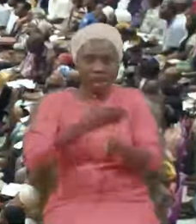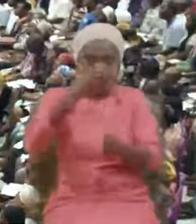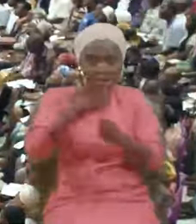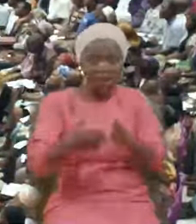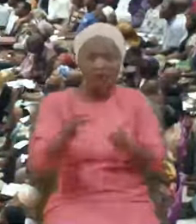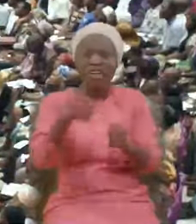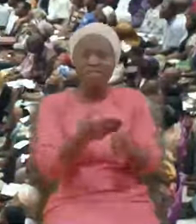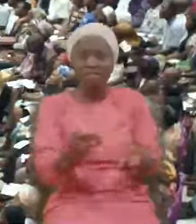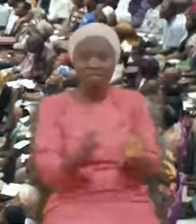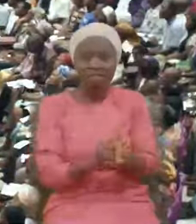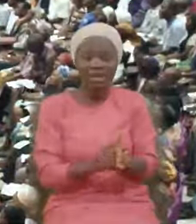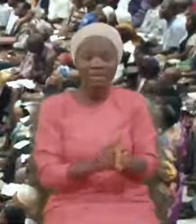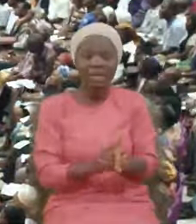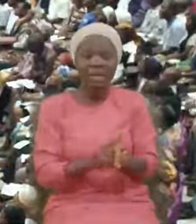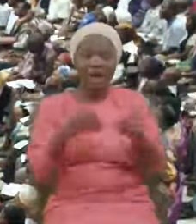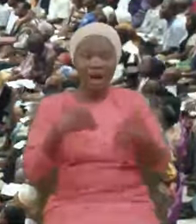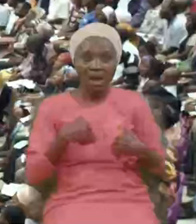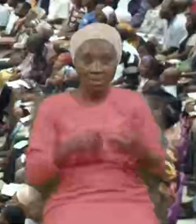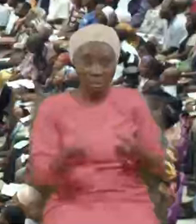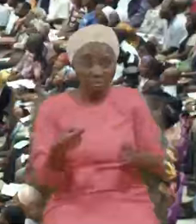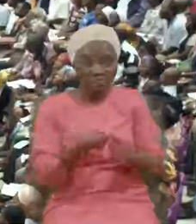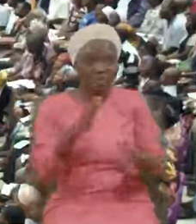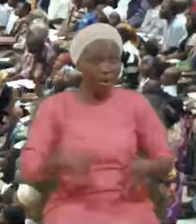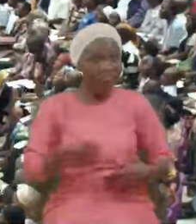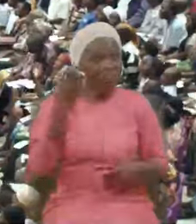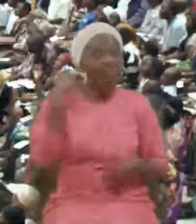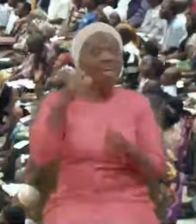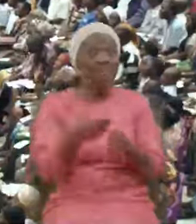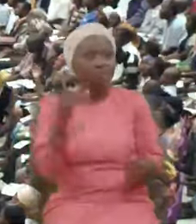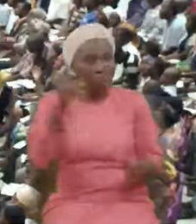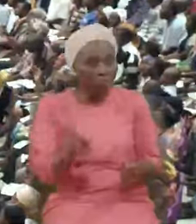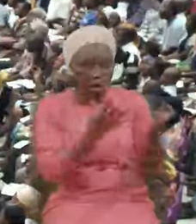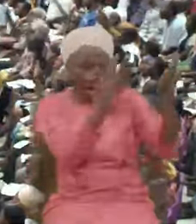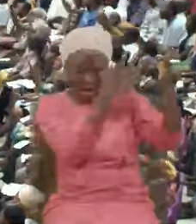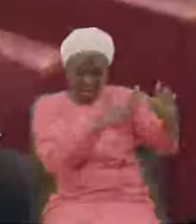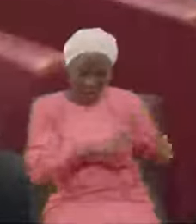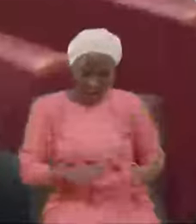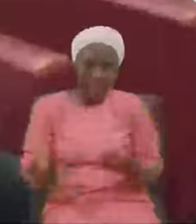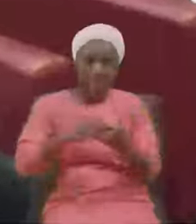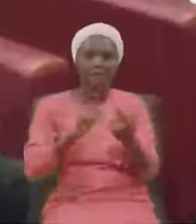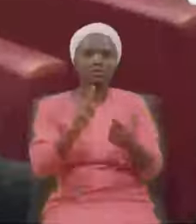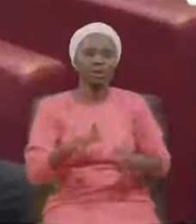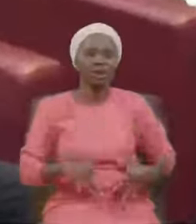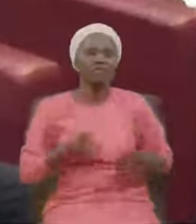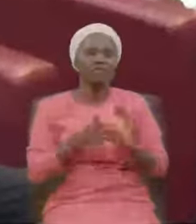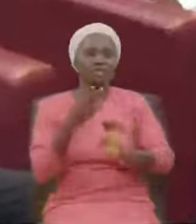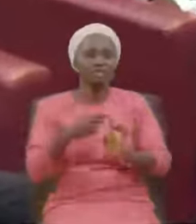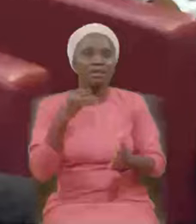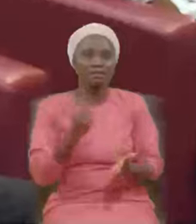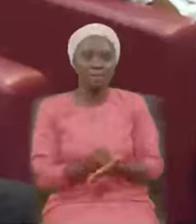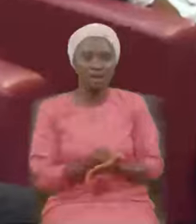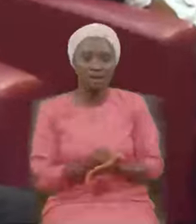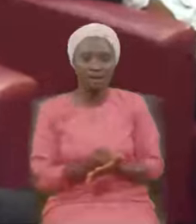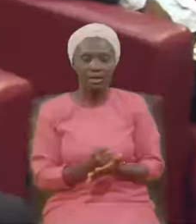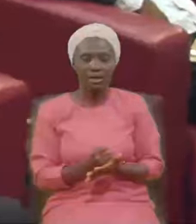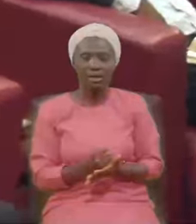La totalité de tout ce qui est ôté de votre vie, tout doit revenir à votre vie au nom de Jésus-Christ.